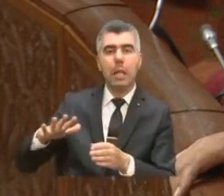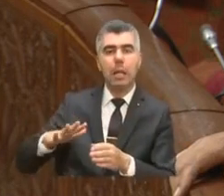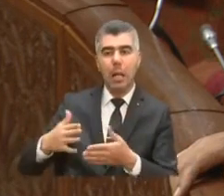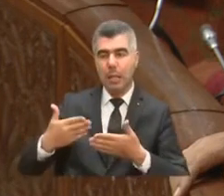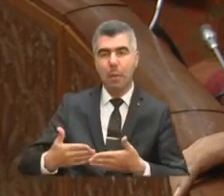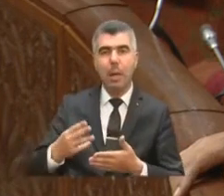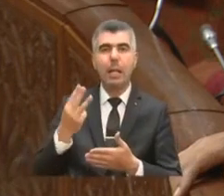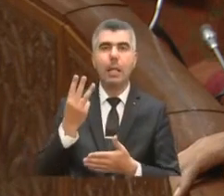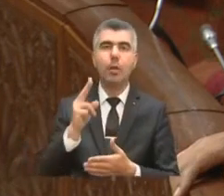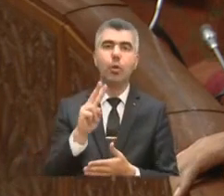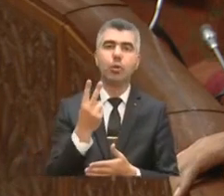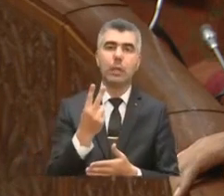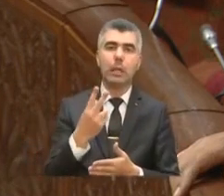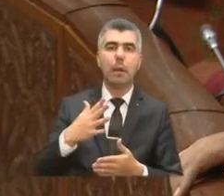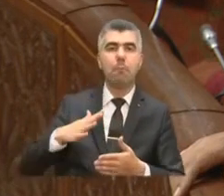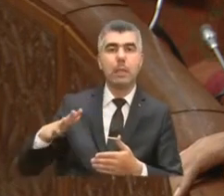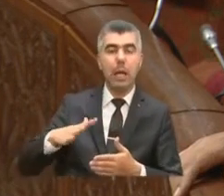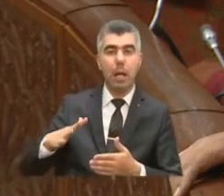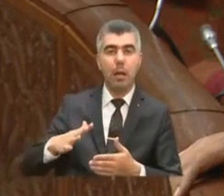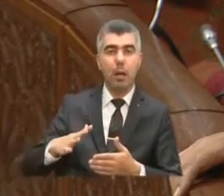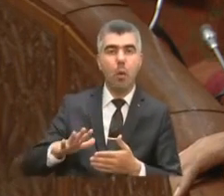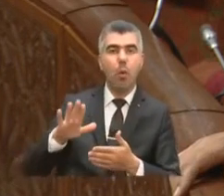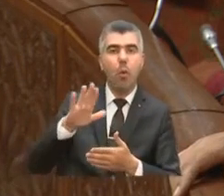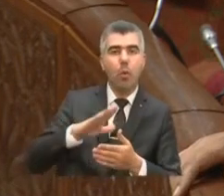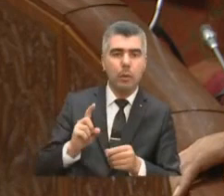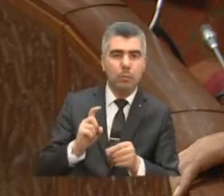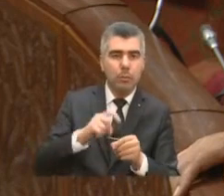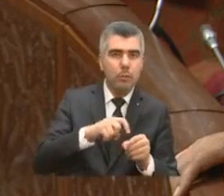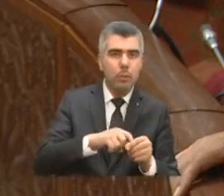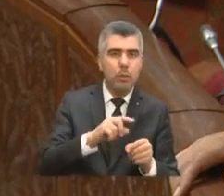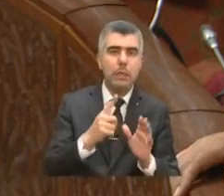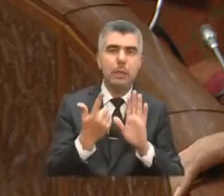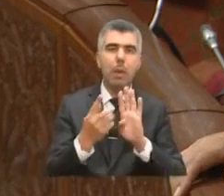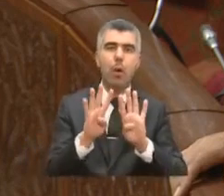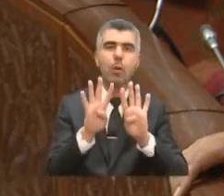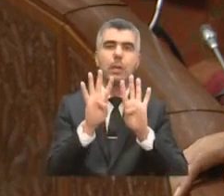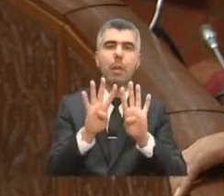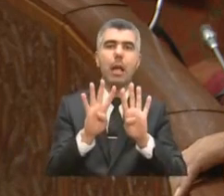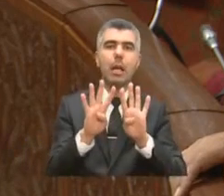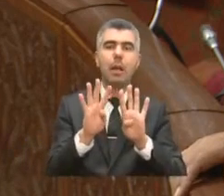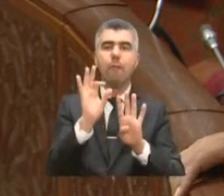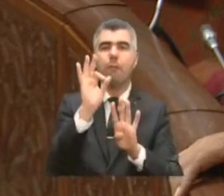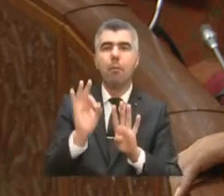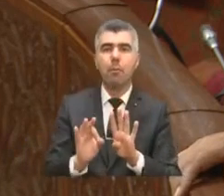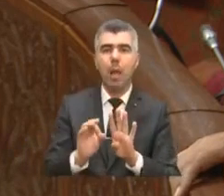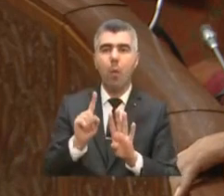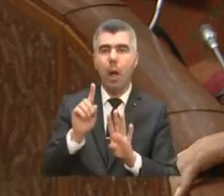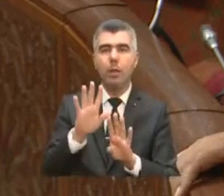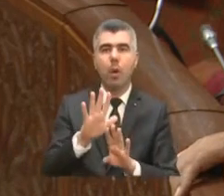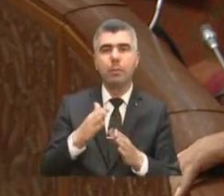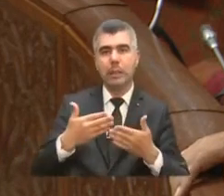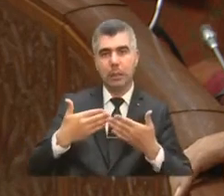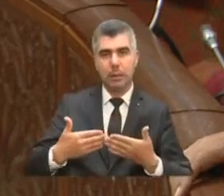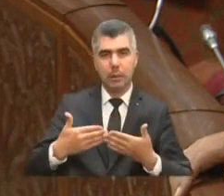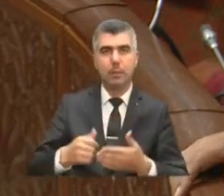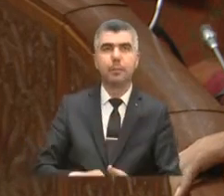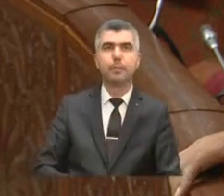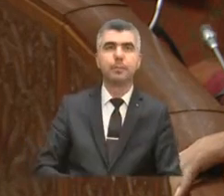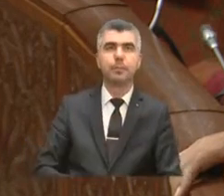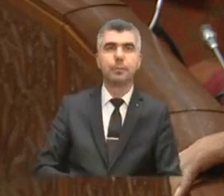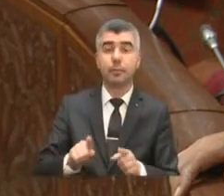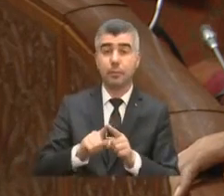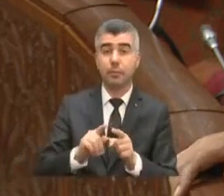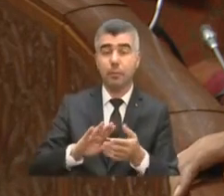اليوم، ويربط الساكنه بمستوى 87% بدل 51 حاليا. وكيف